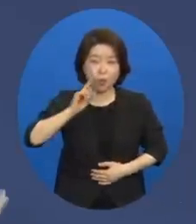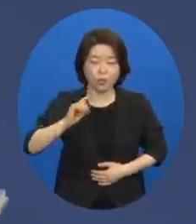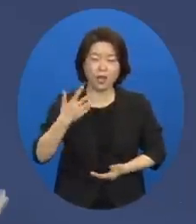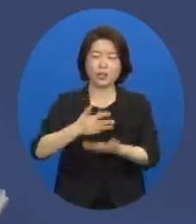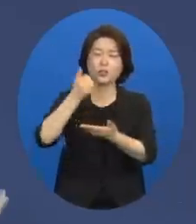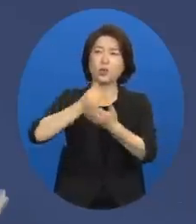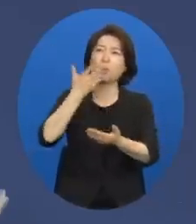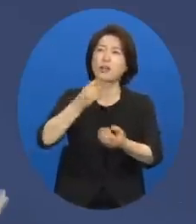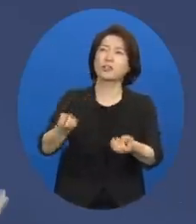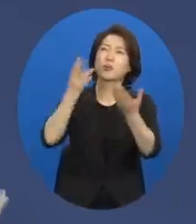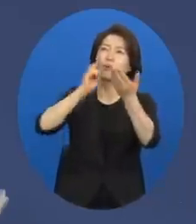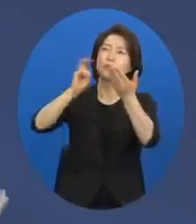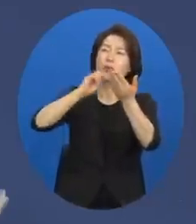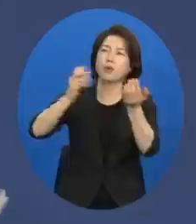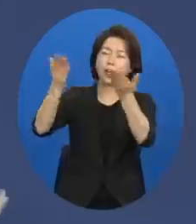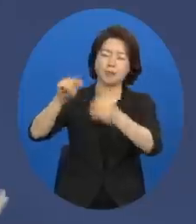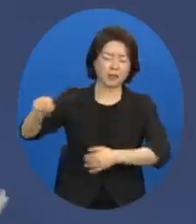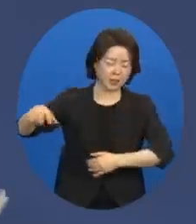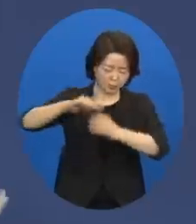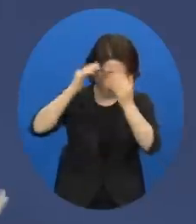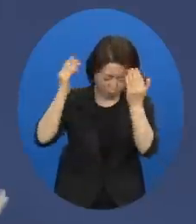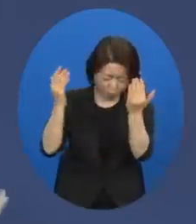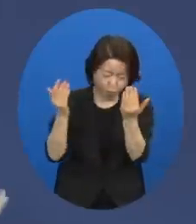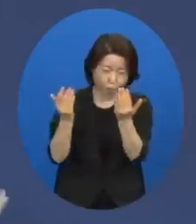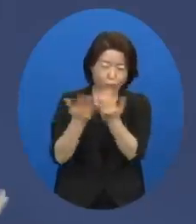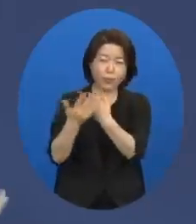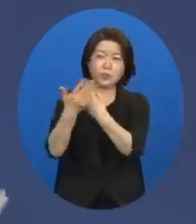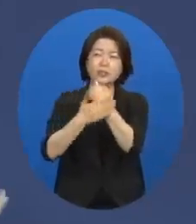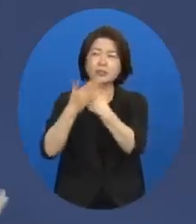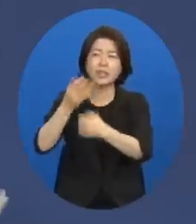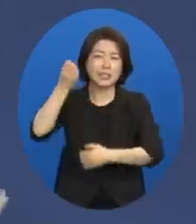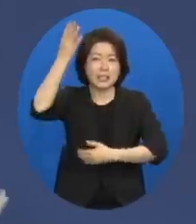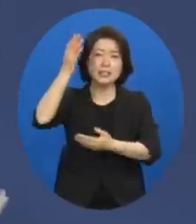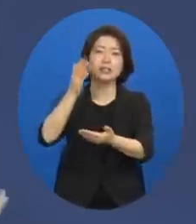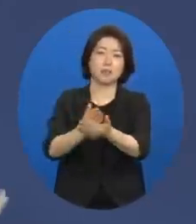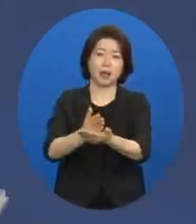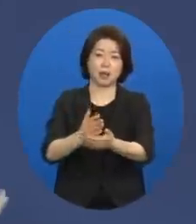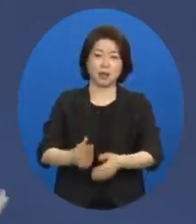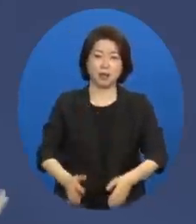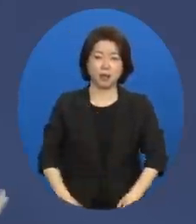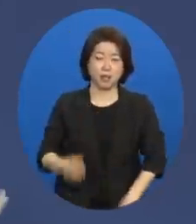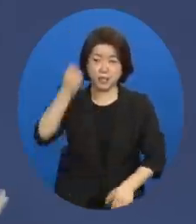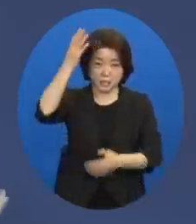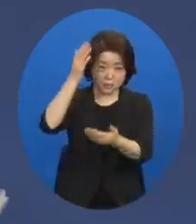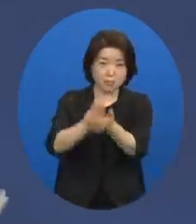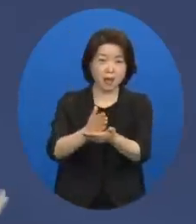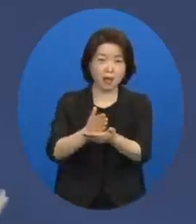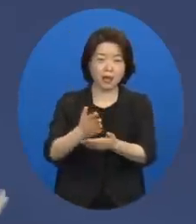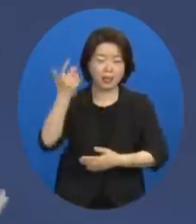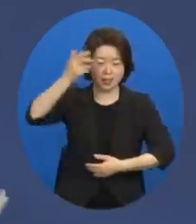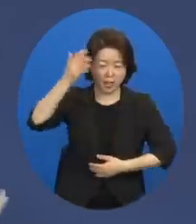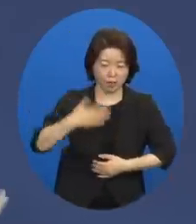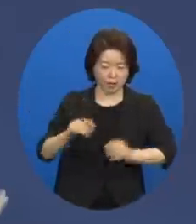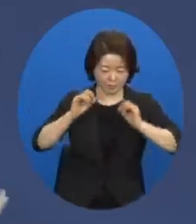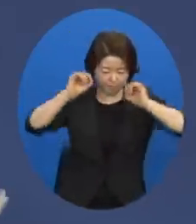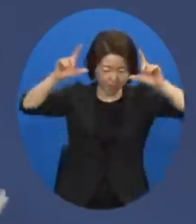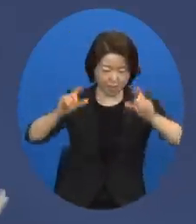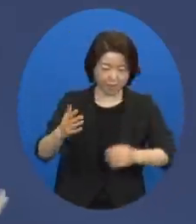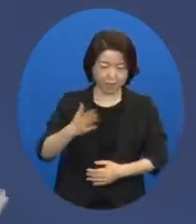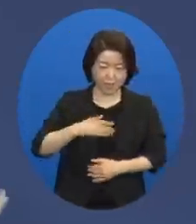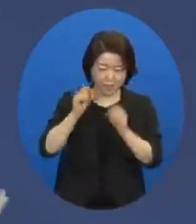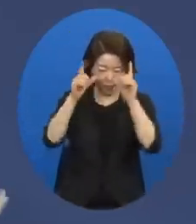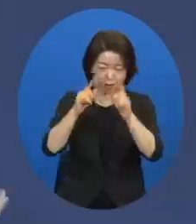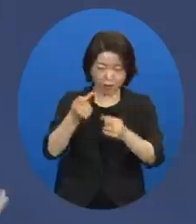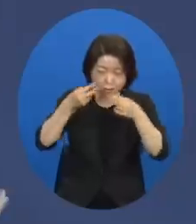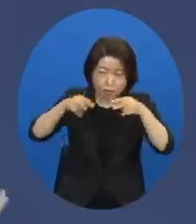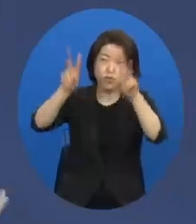여호와를 송축하며 그의 모든 은택을 잊지 말지어다. 잊지 말아라. 내 영혼아 깨어라. 내 영혼아